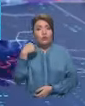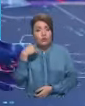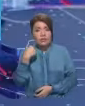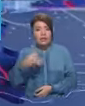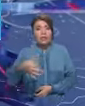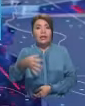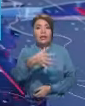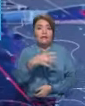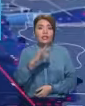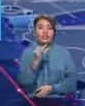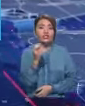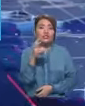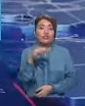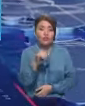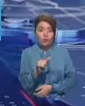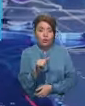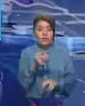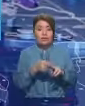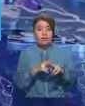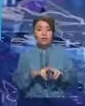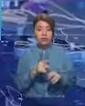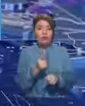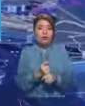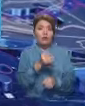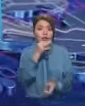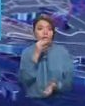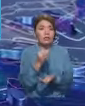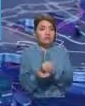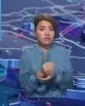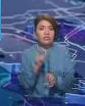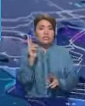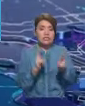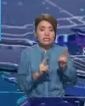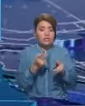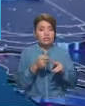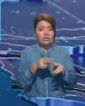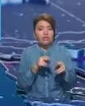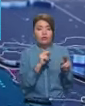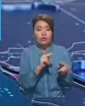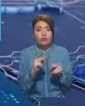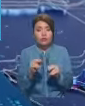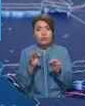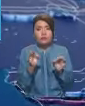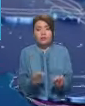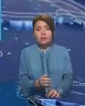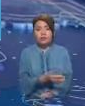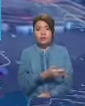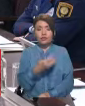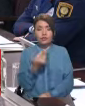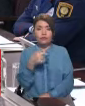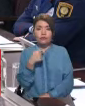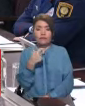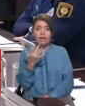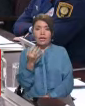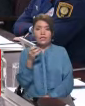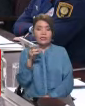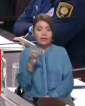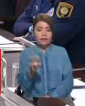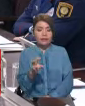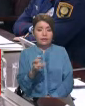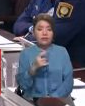областях и ЖТСУ. И ужесточение ответственности не дисциплинирует водителей, говорит Алихан Смаилов.